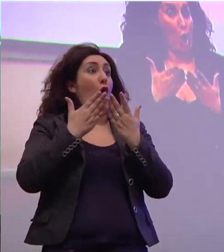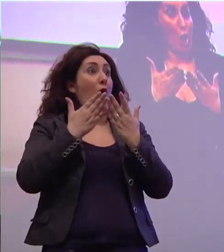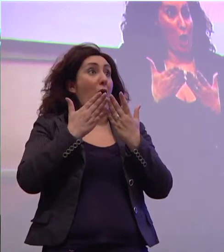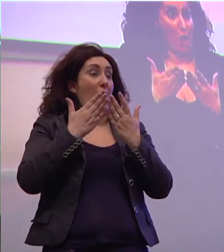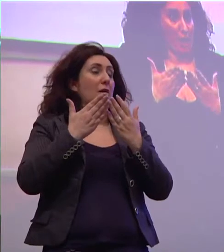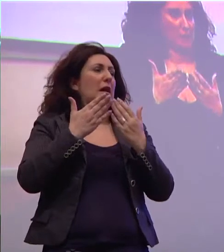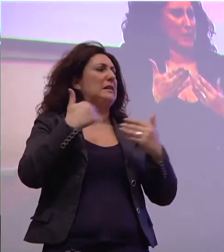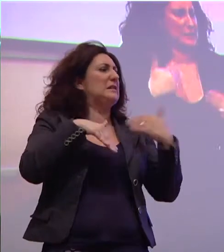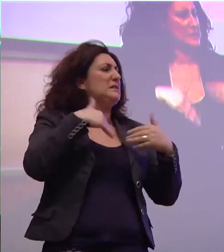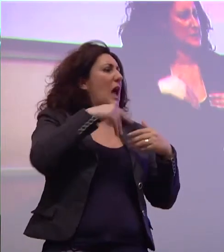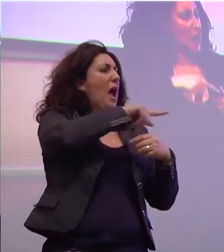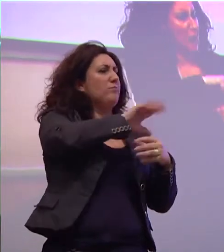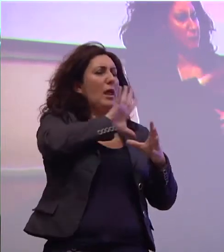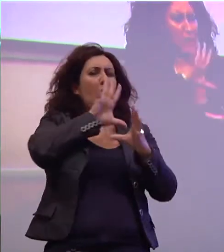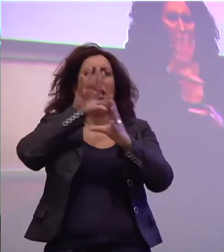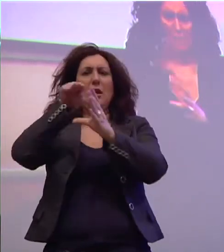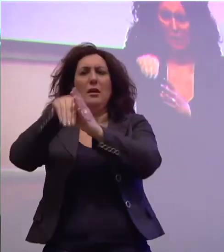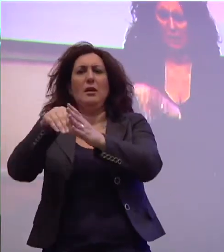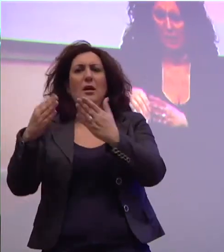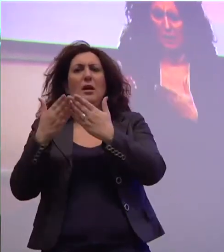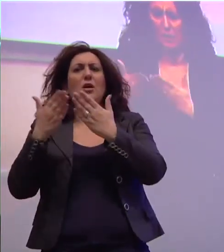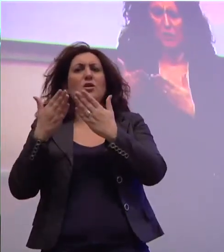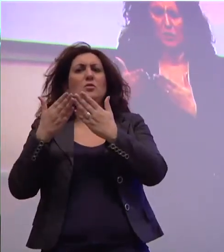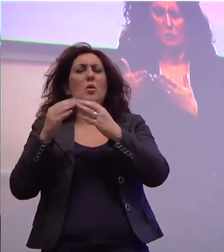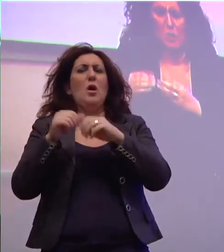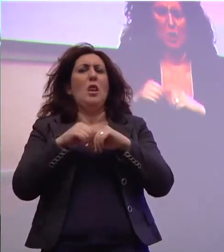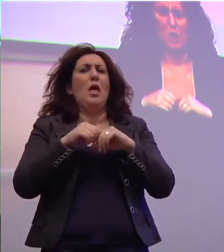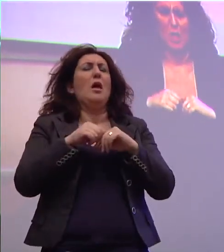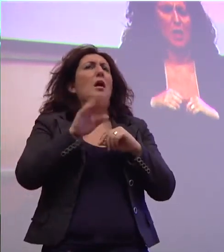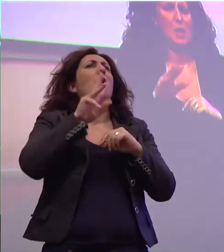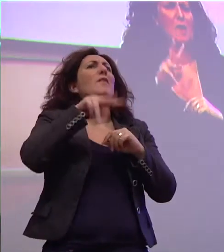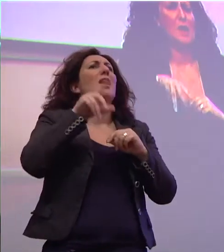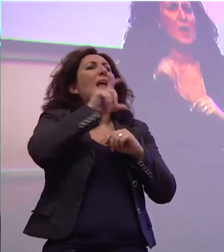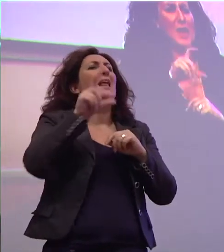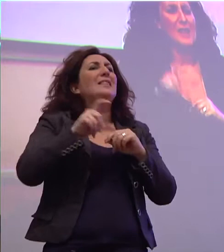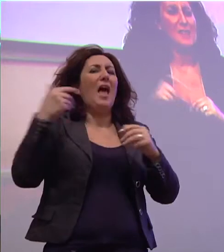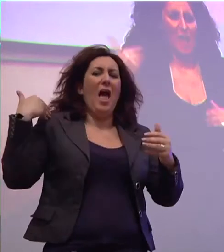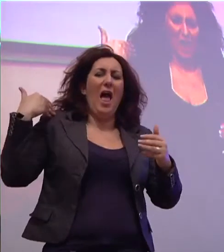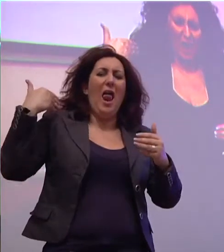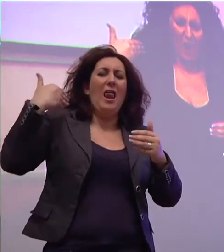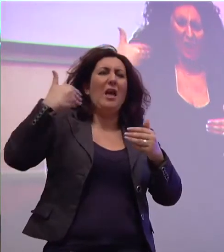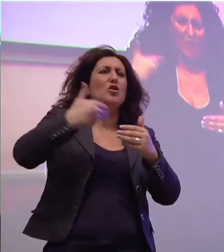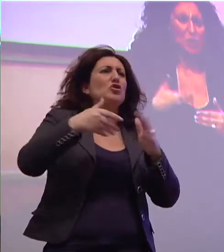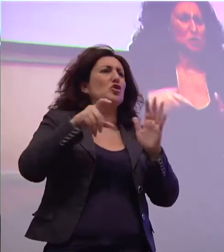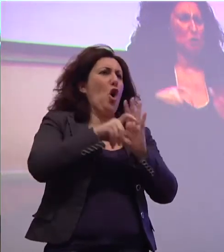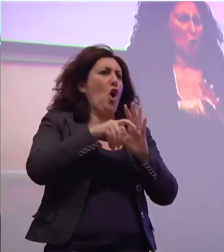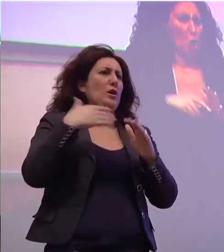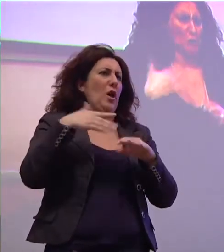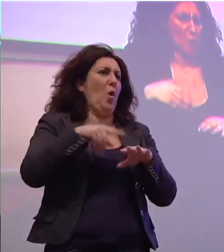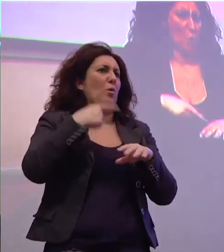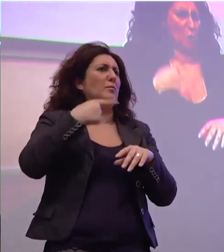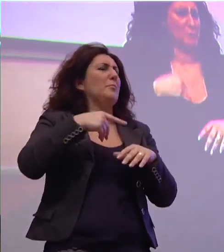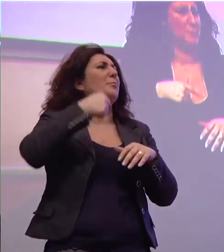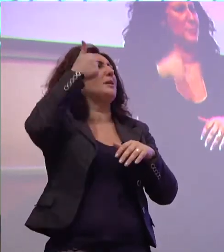disabili. L'Italia ha una lunga storia in questo. La prima legge in proposito è data nel 1977,